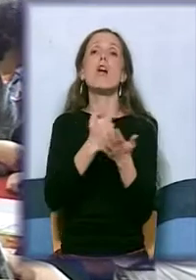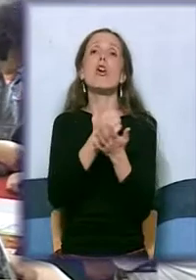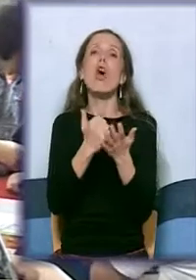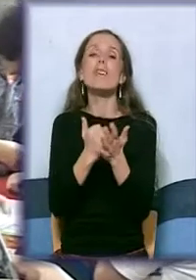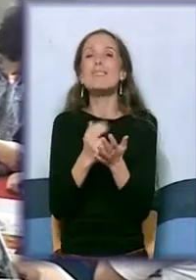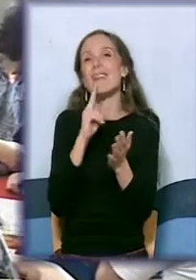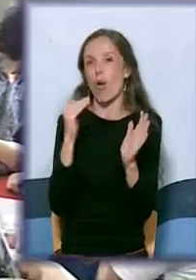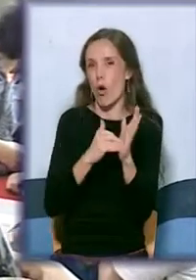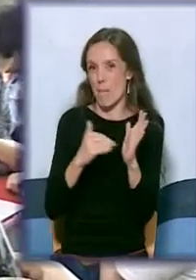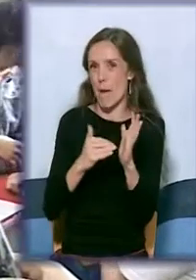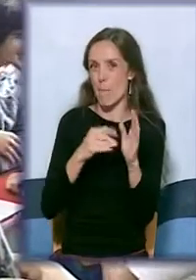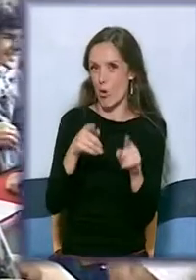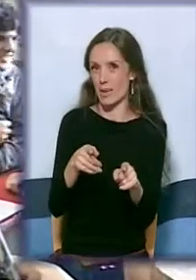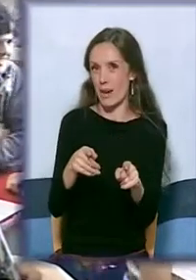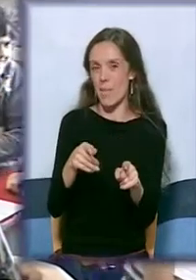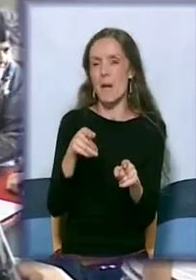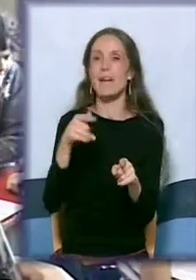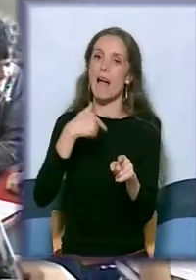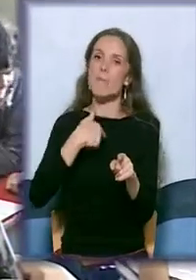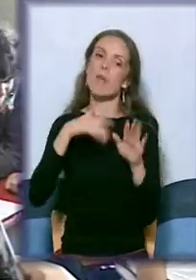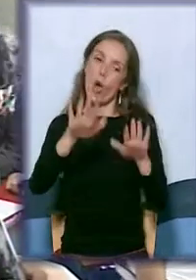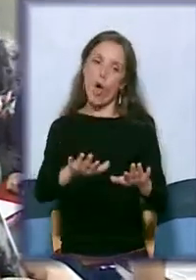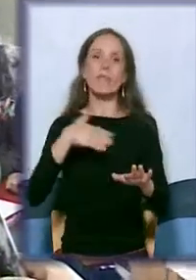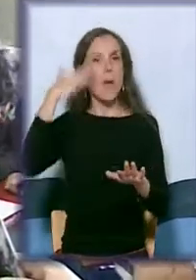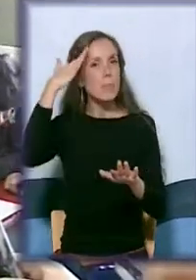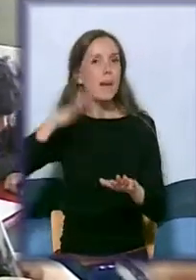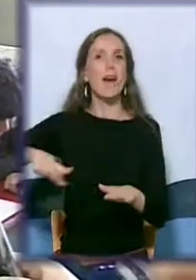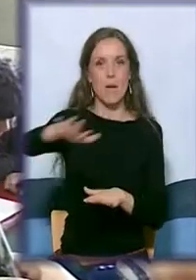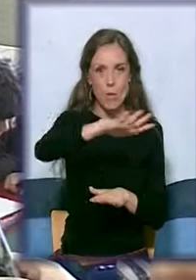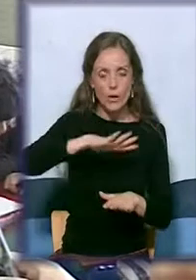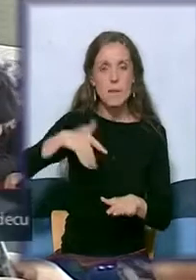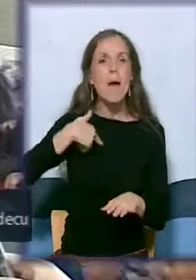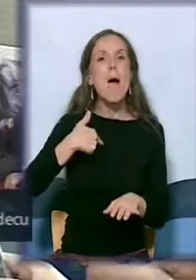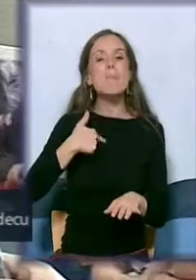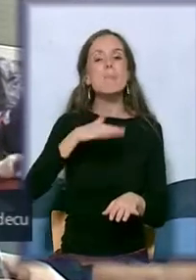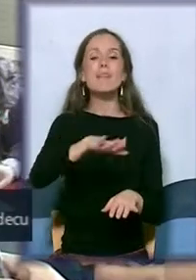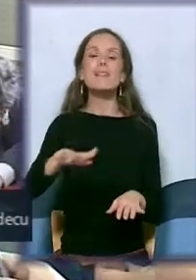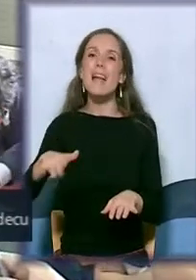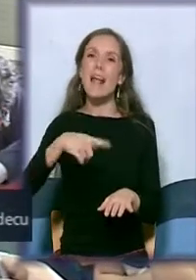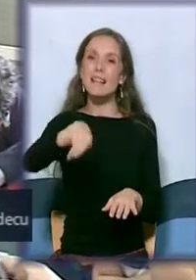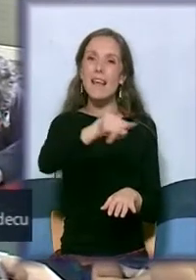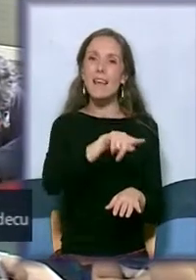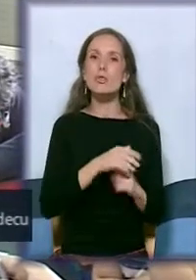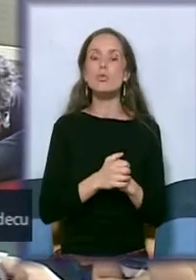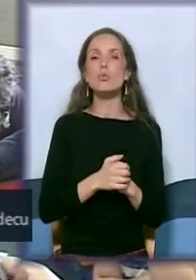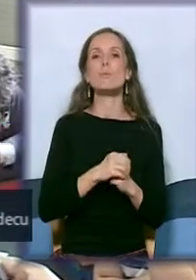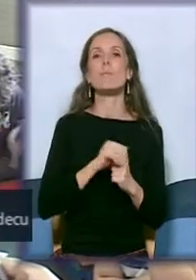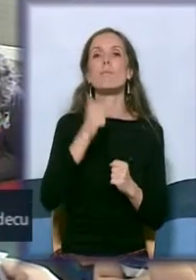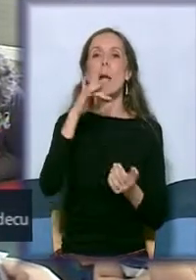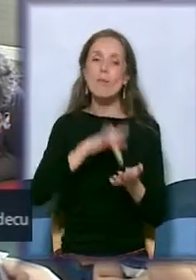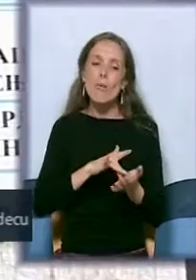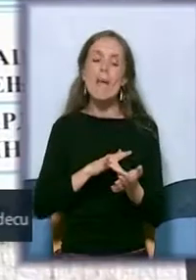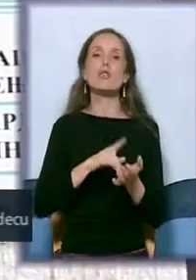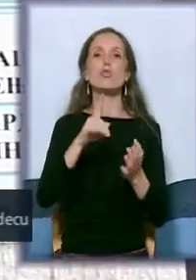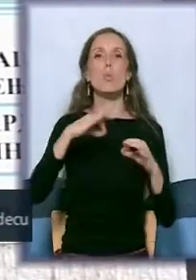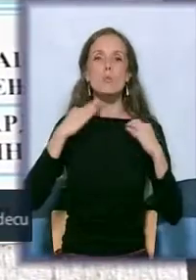stanju potrebe, znači takve da ih mi ovde zbrinemo. Mi deci pružamo prvenstveno preventivnu zdravstvenu